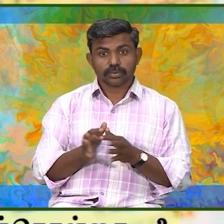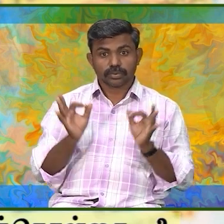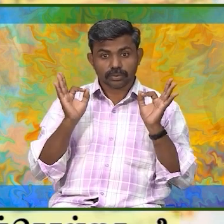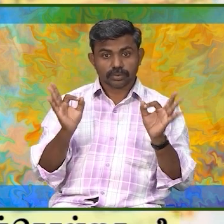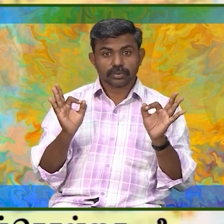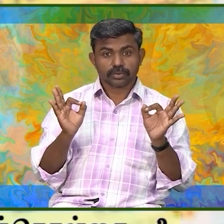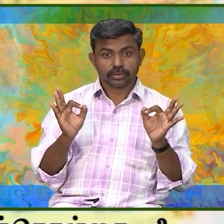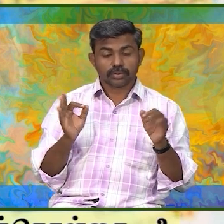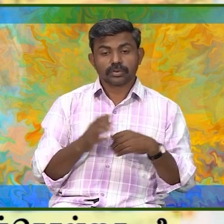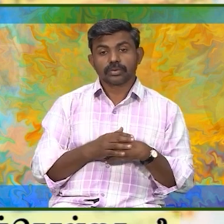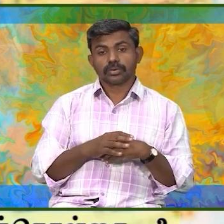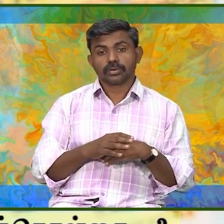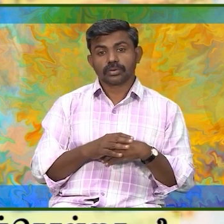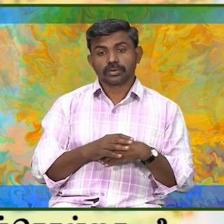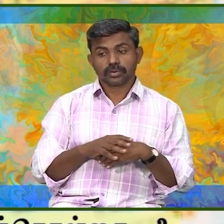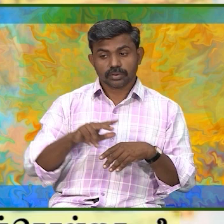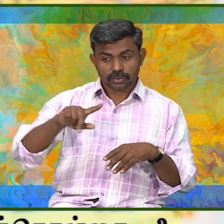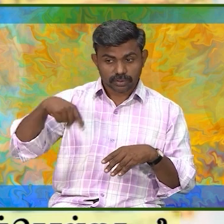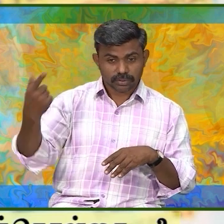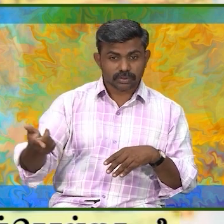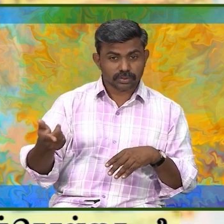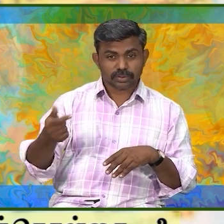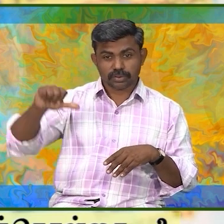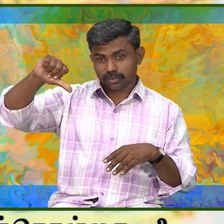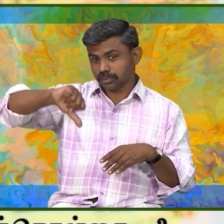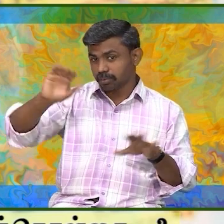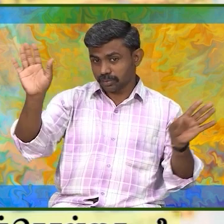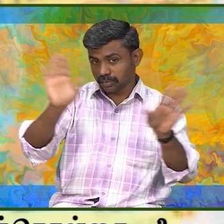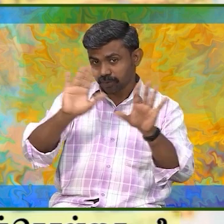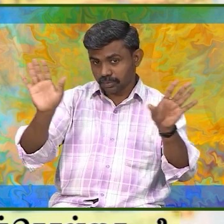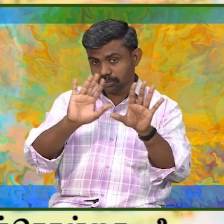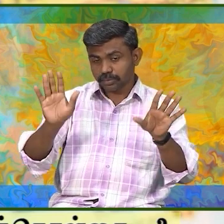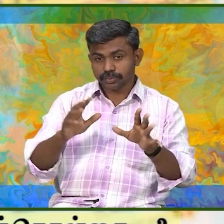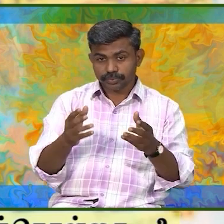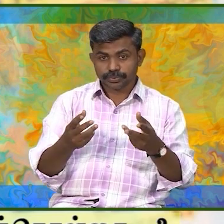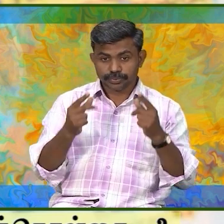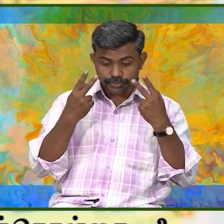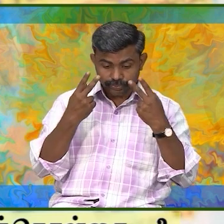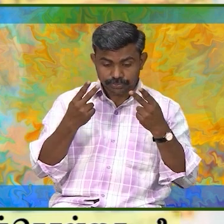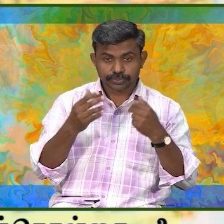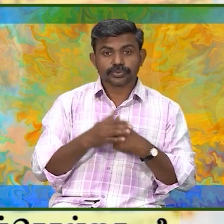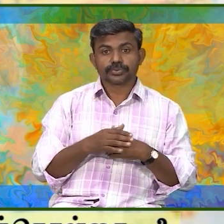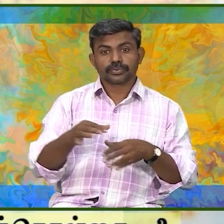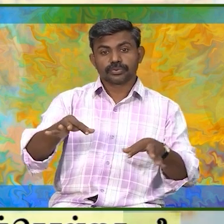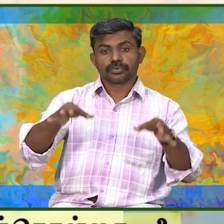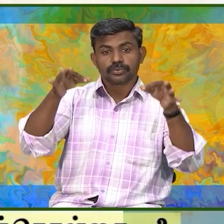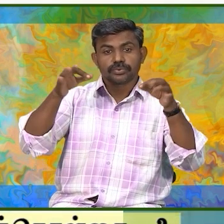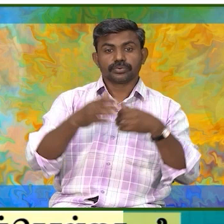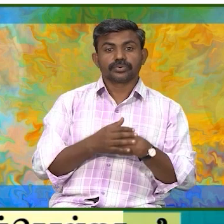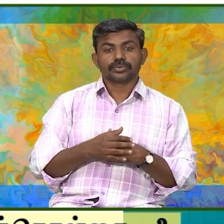வந்து கேடு விளைப்புவதாக ஒரு காலம் அமையக்கூடாது. அதில் ரொம்ப கவனமாக இந்தியா கையாண்டு